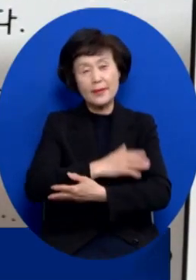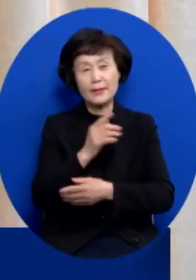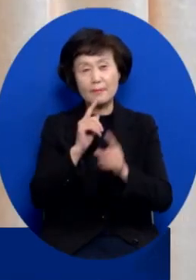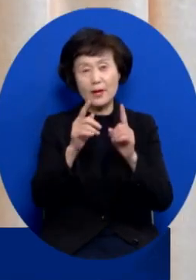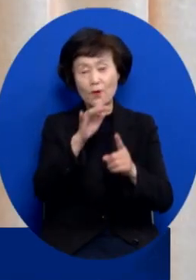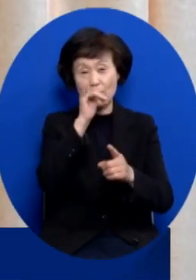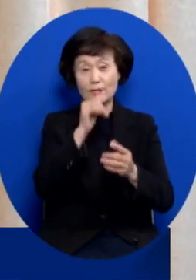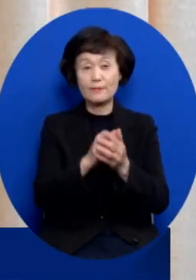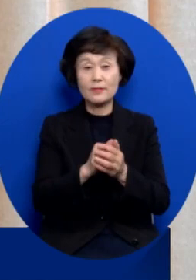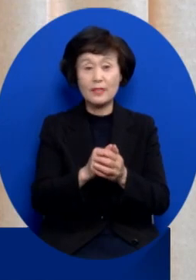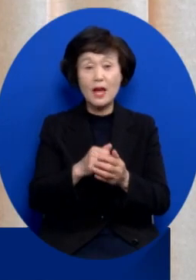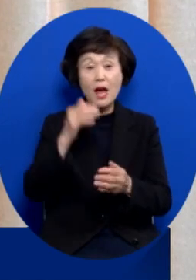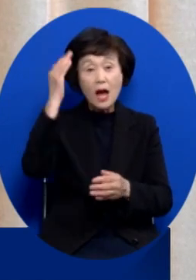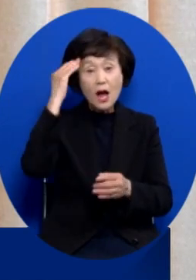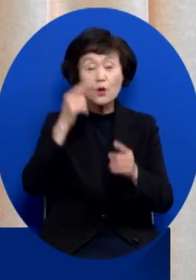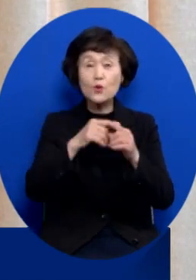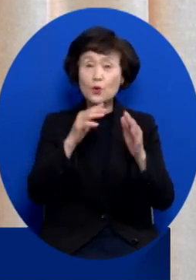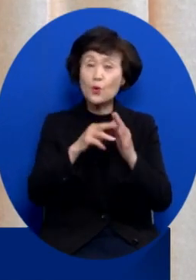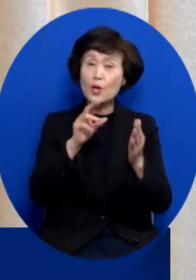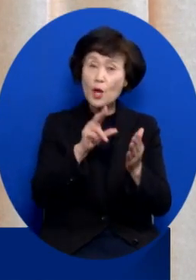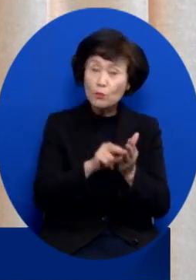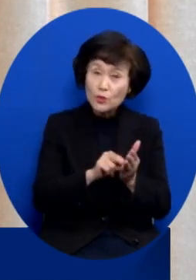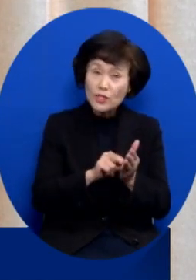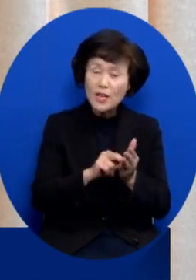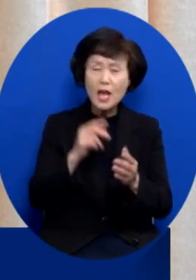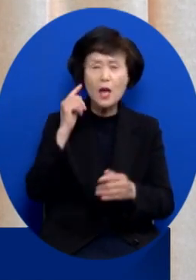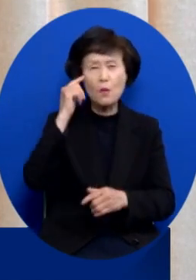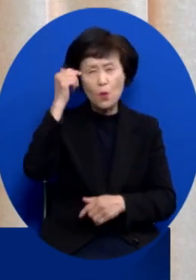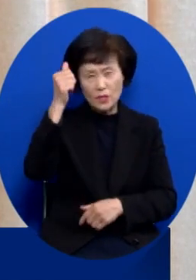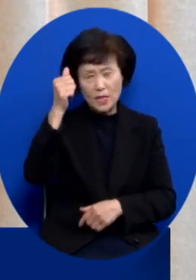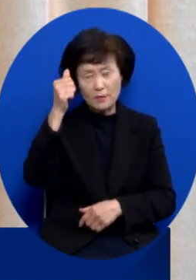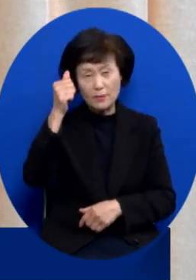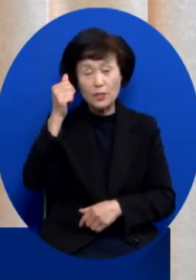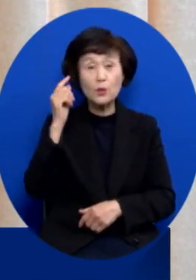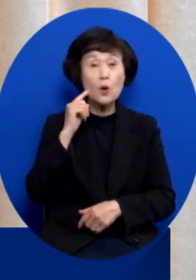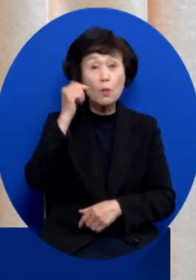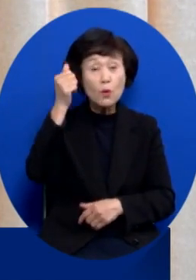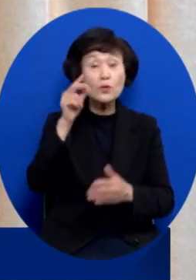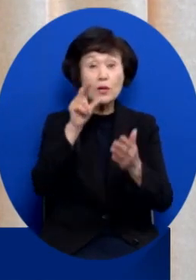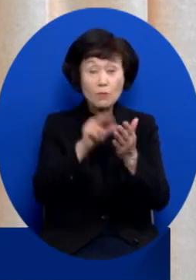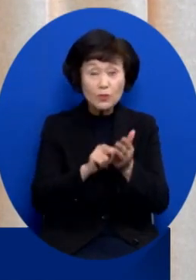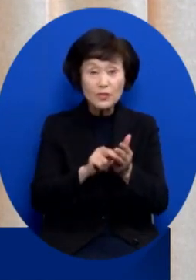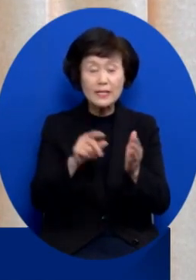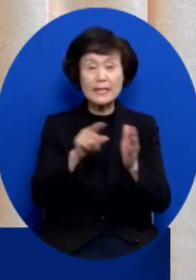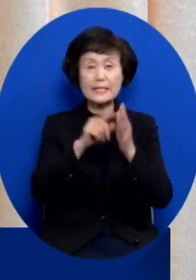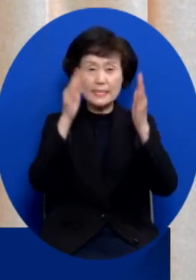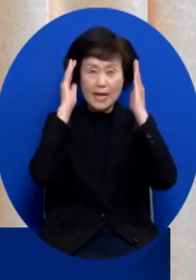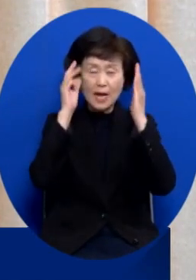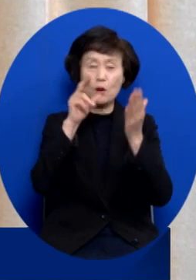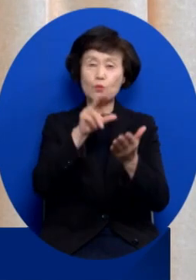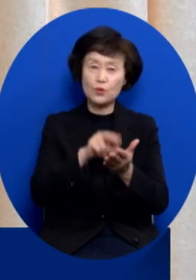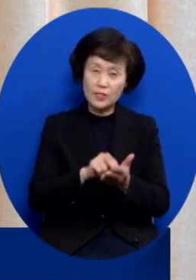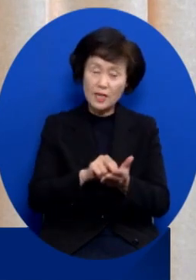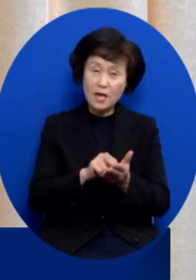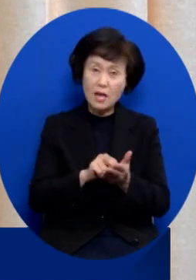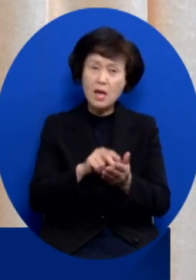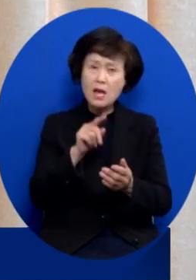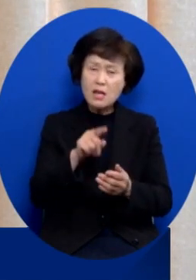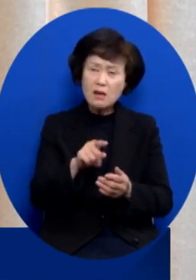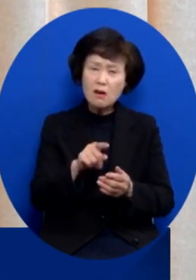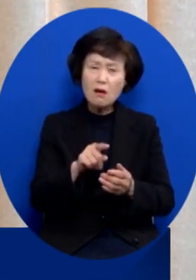문제는 목회자의 문제고 목회자의 문제는 또 신학의 문제다는 거죠. 그래서 신학이